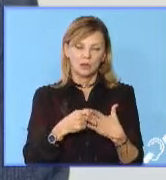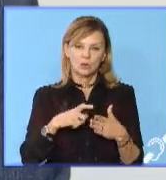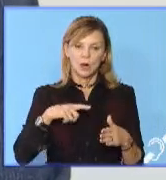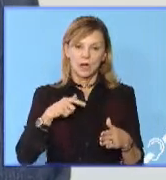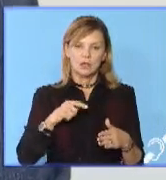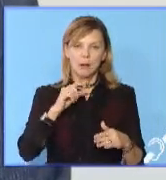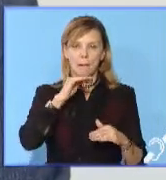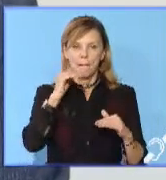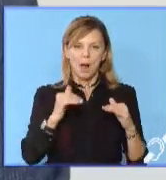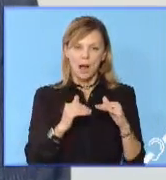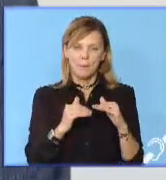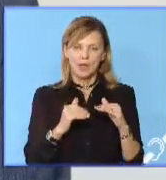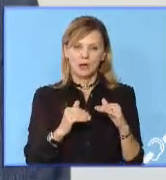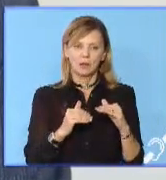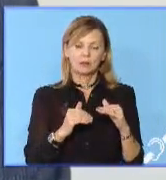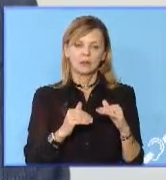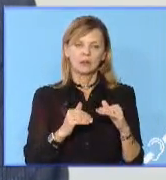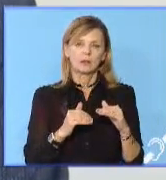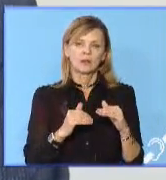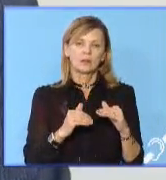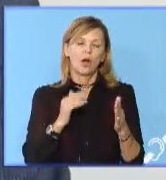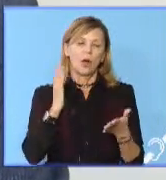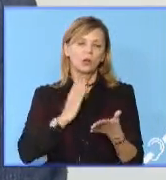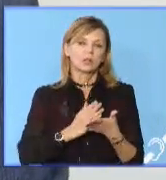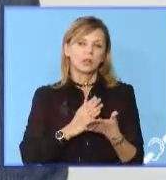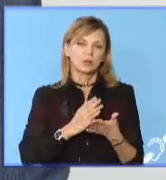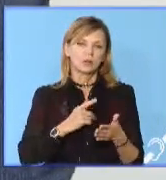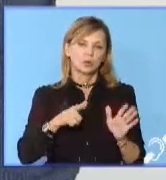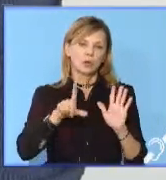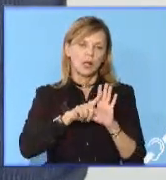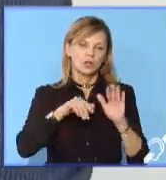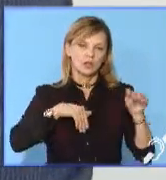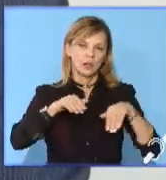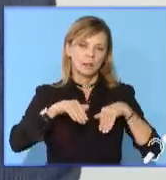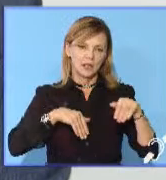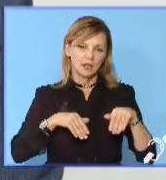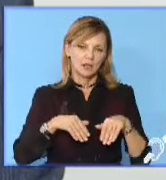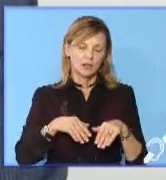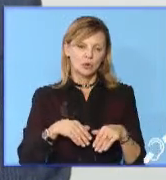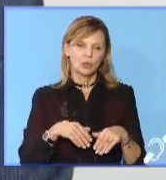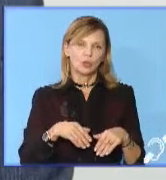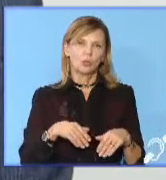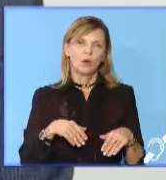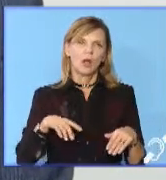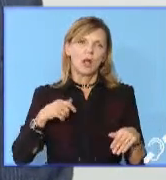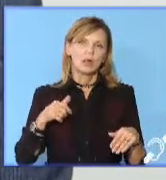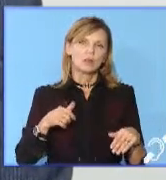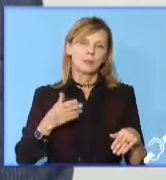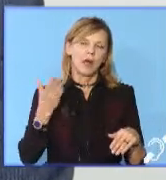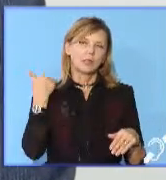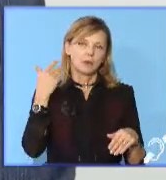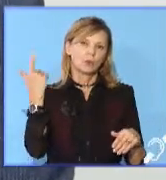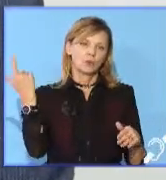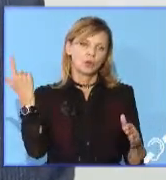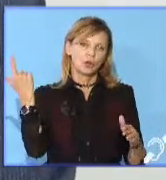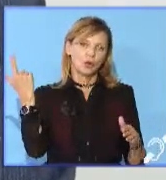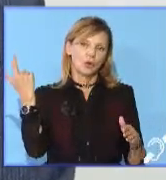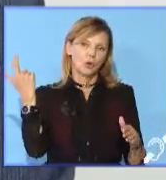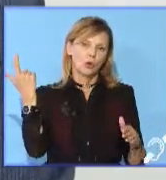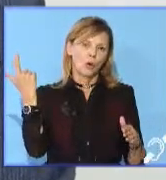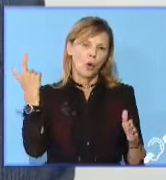este mult mai mic la noi, este stabilit prin ordin de ministru, pe vechile măsuri au fost undeva la 1.000 de lei